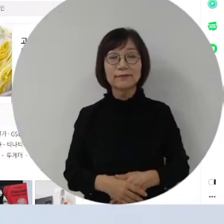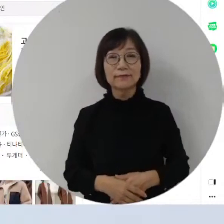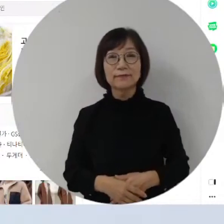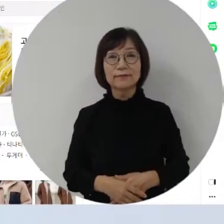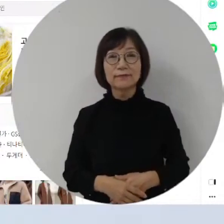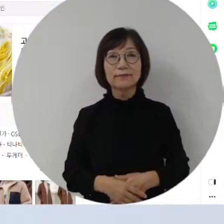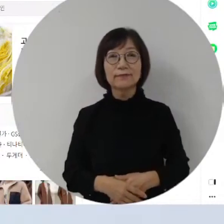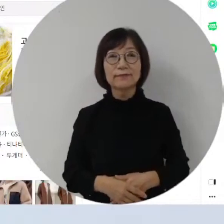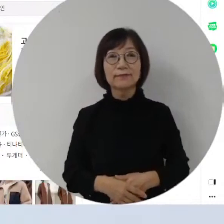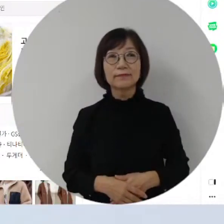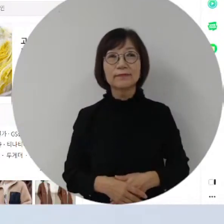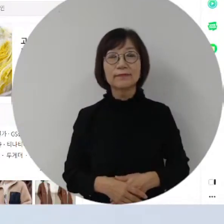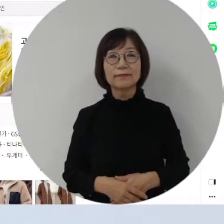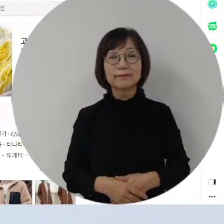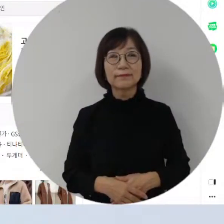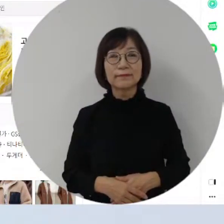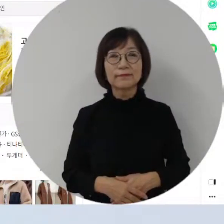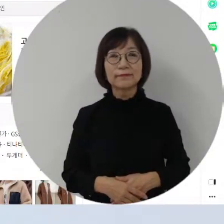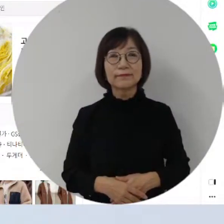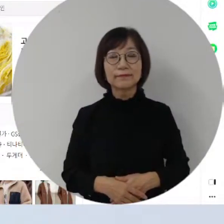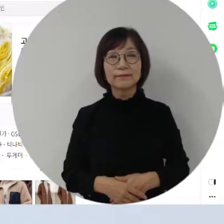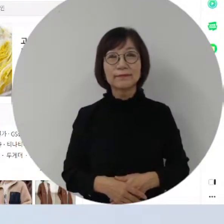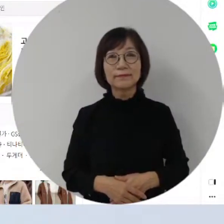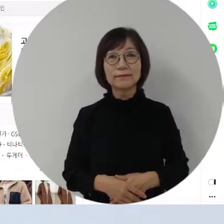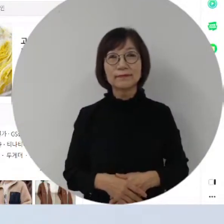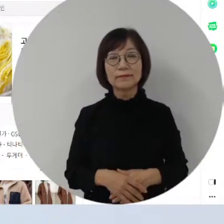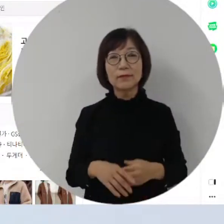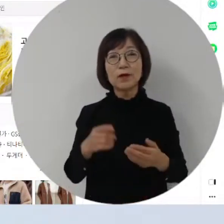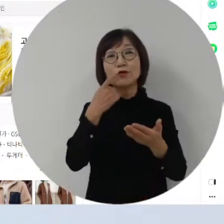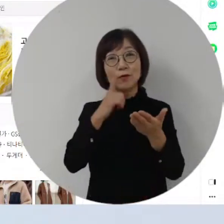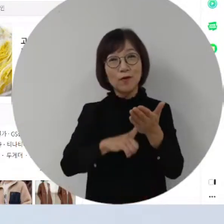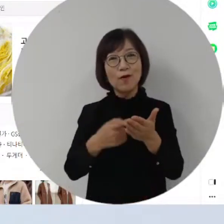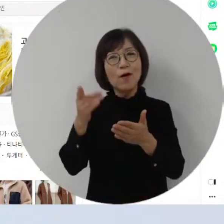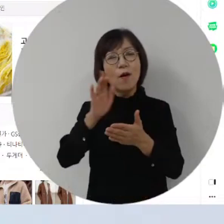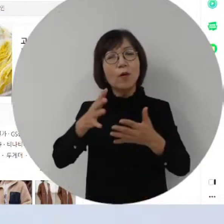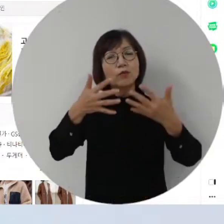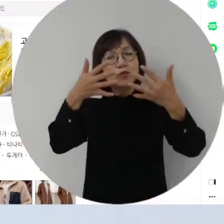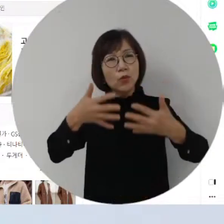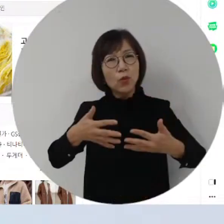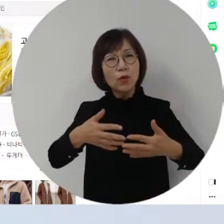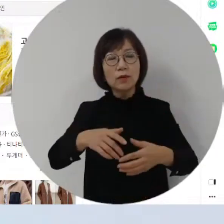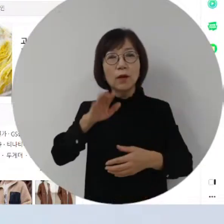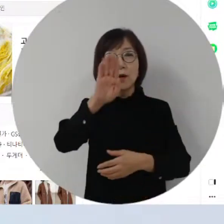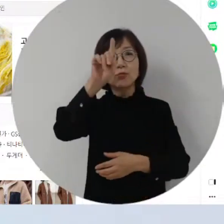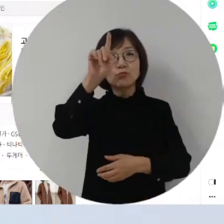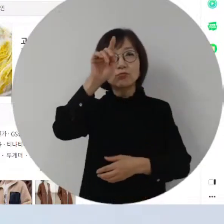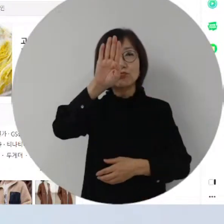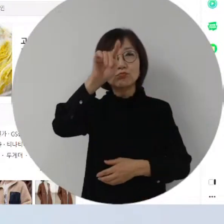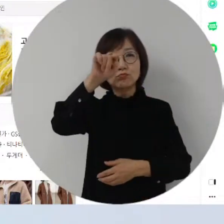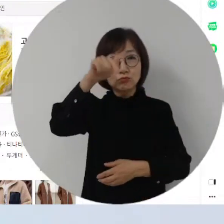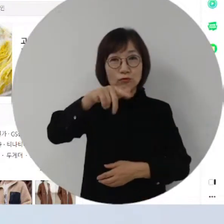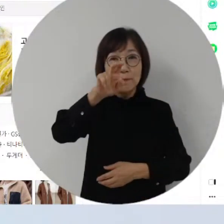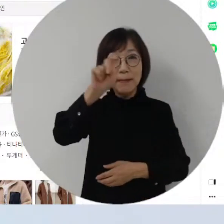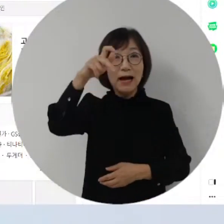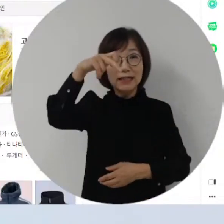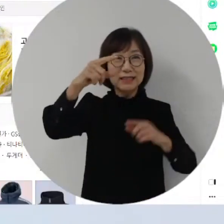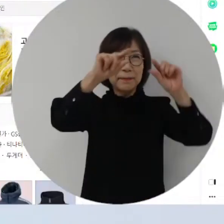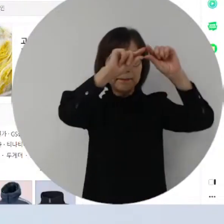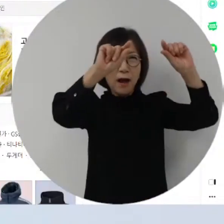이렇게 앞으로는 쉽게 대신에 북마크바가 표시가 되어 있어야 가능합니다. 추가를 할 수